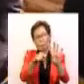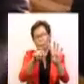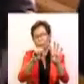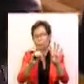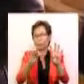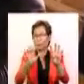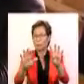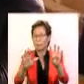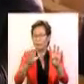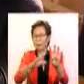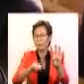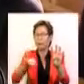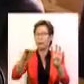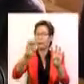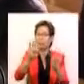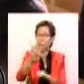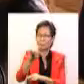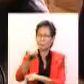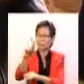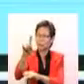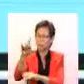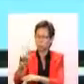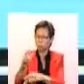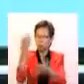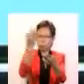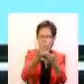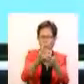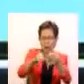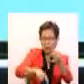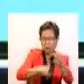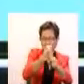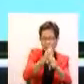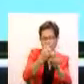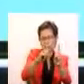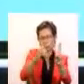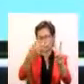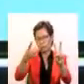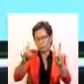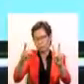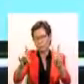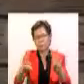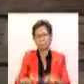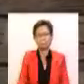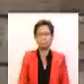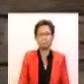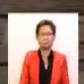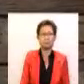4.05 dan 4.10 menjelang hujung tahun 2018.